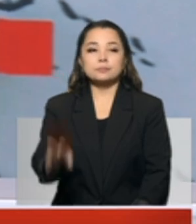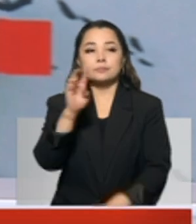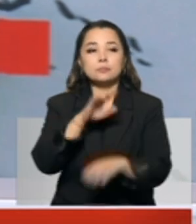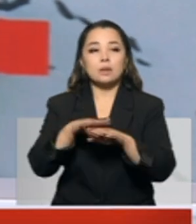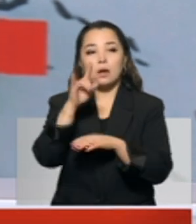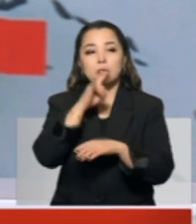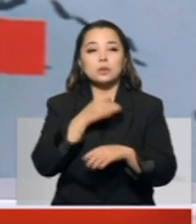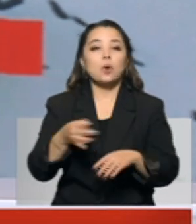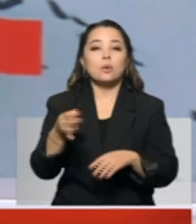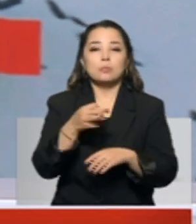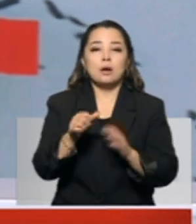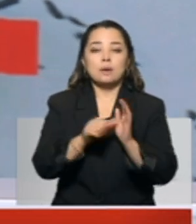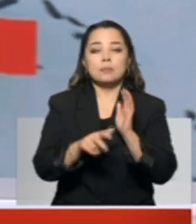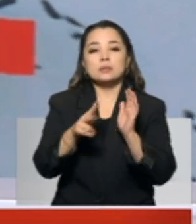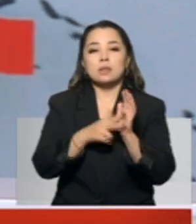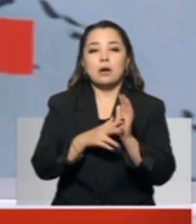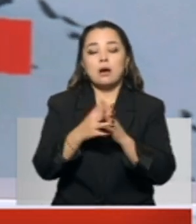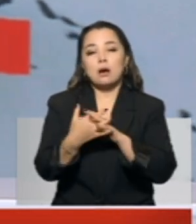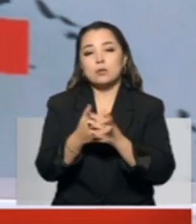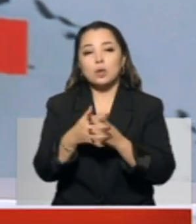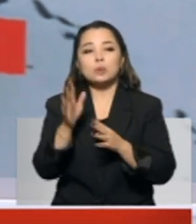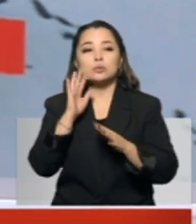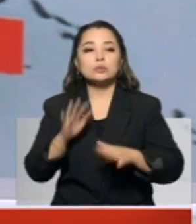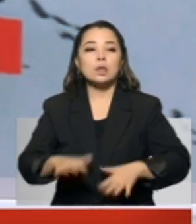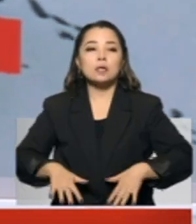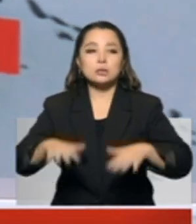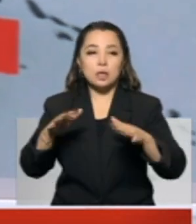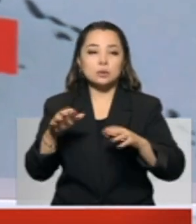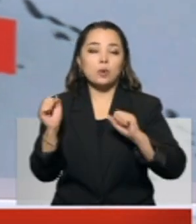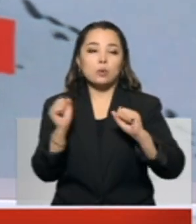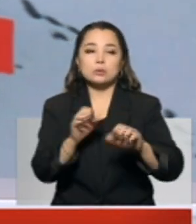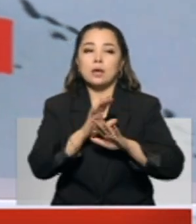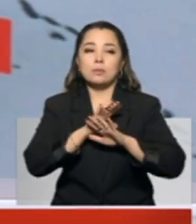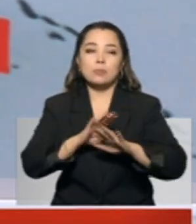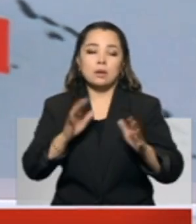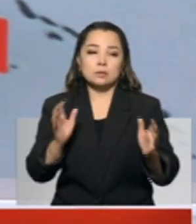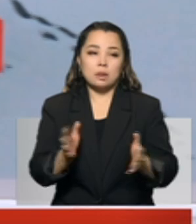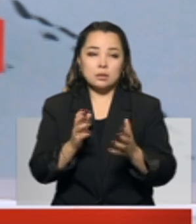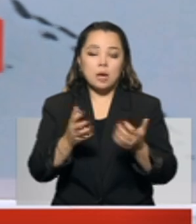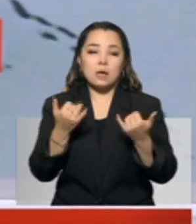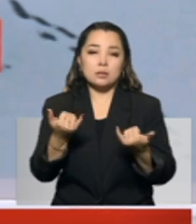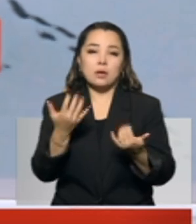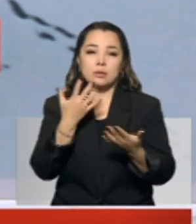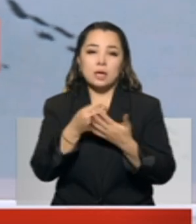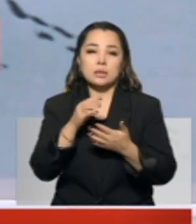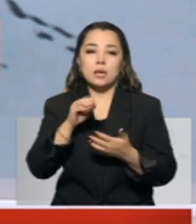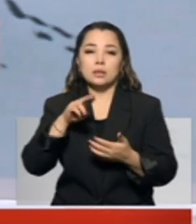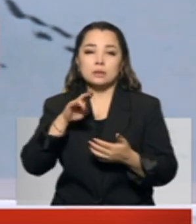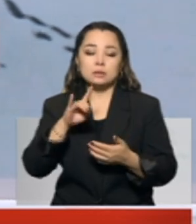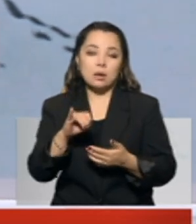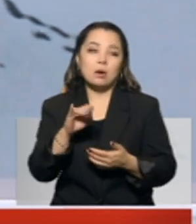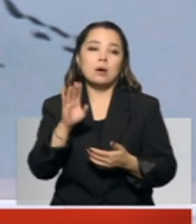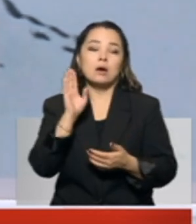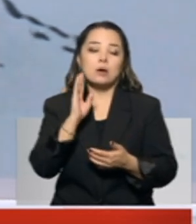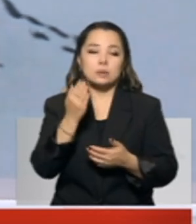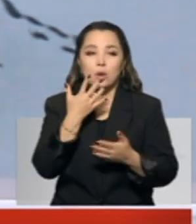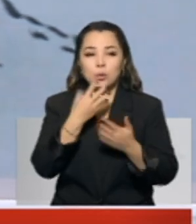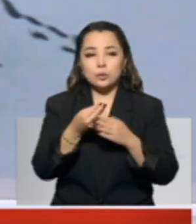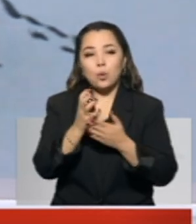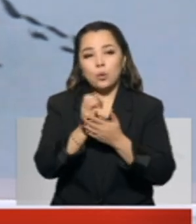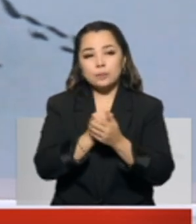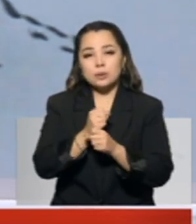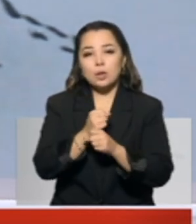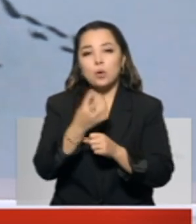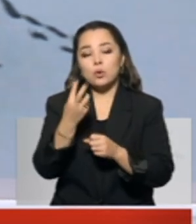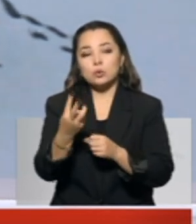Батыс Қазақстан облысында 68 ауыл су тасқыннан қорғалмаған. Көктемдегі апат кезінде Теректі ауданындағы Барбастау қоймасындағы